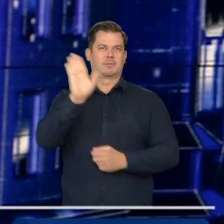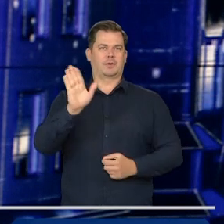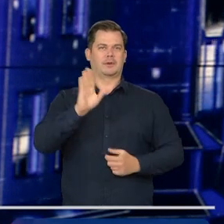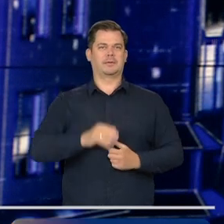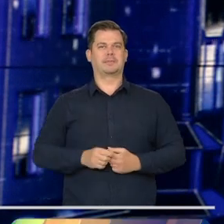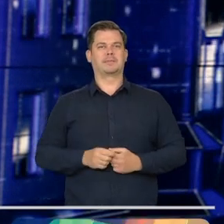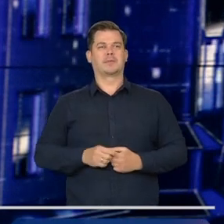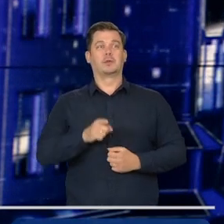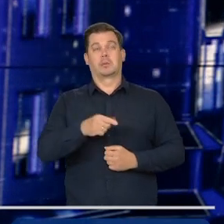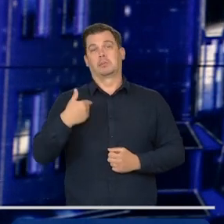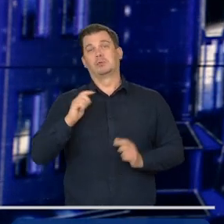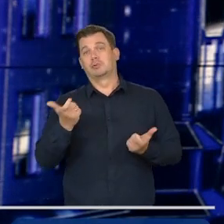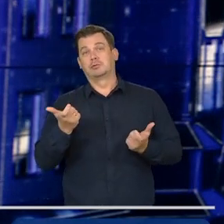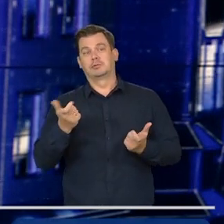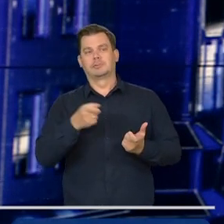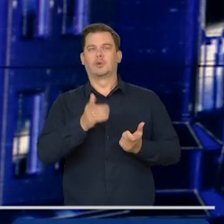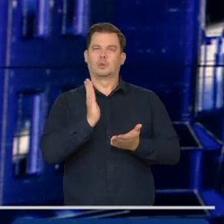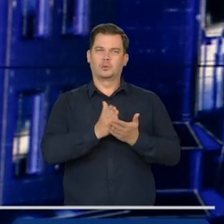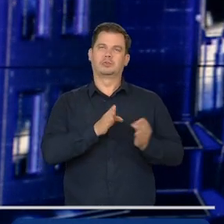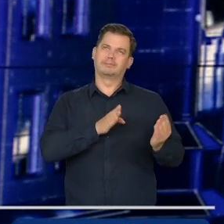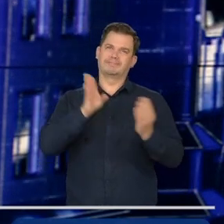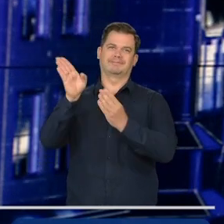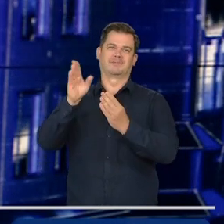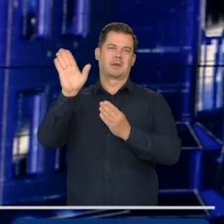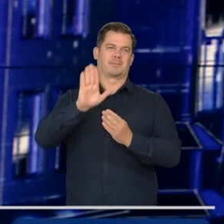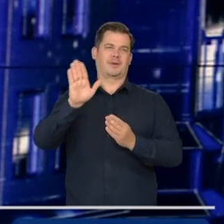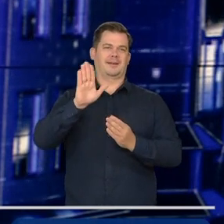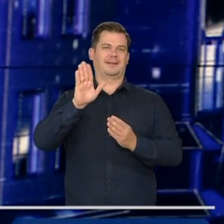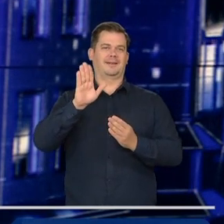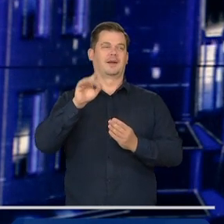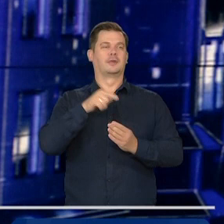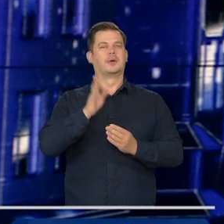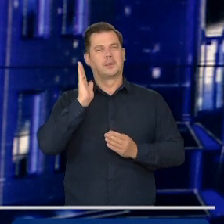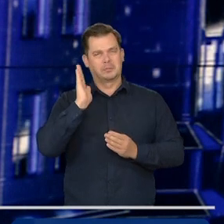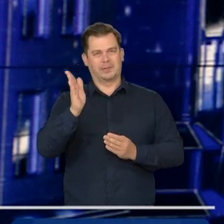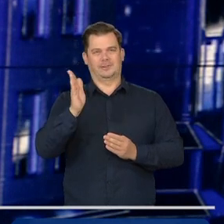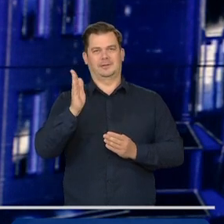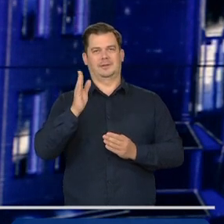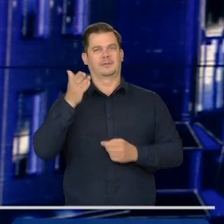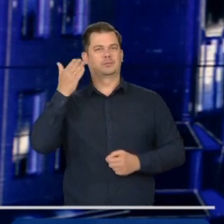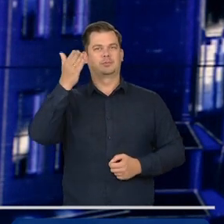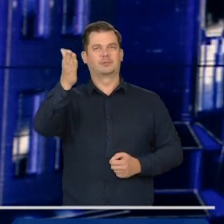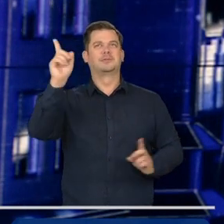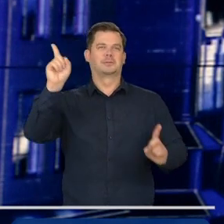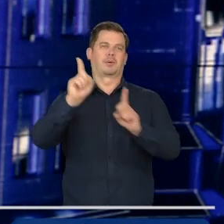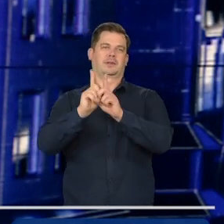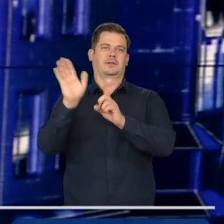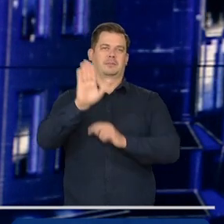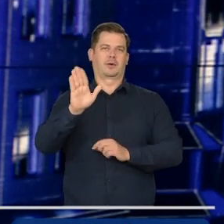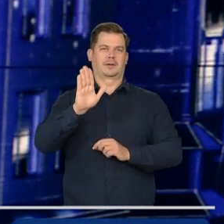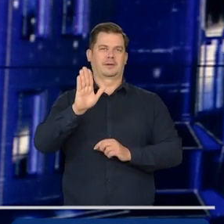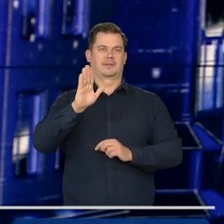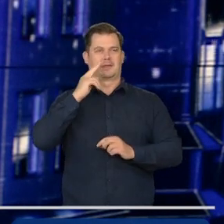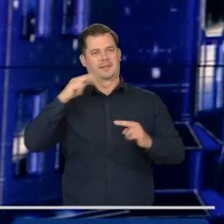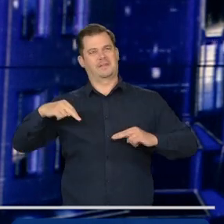odpokutowania, jakaś kara, ale oni już są ukierunkowani na Pana Boga. Oni są już ukierunkowani na to, żeby spotkać się z Bogiem twarzą w